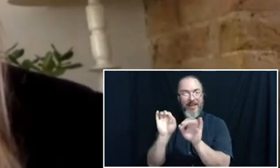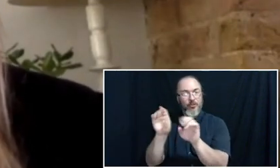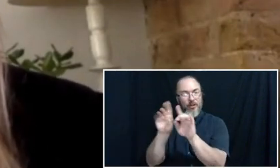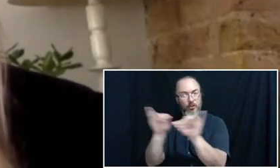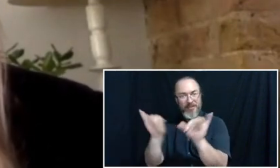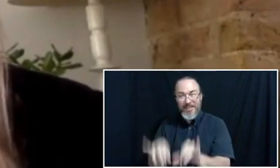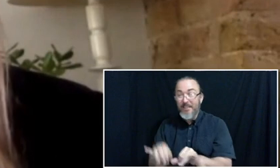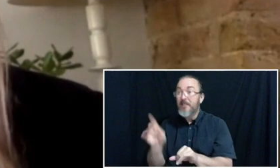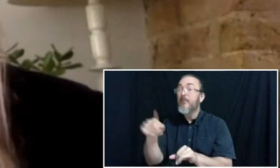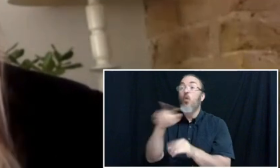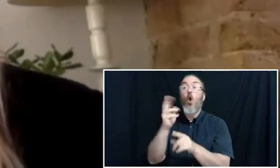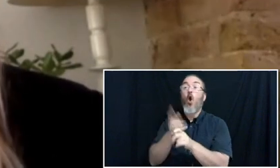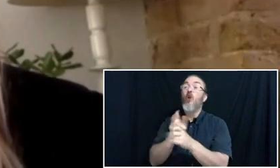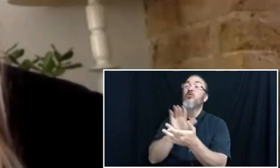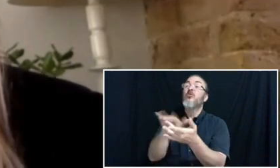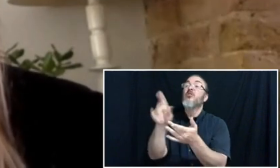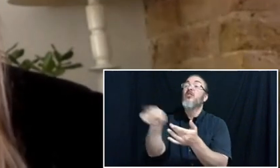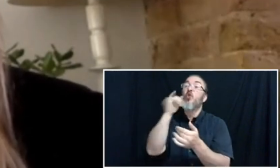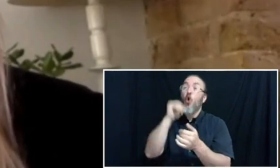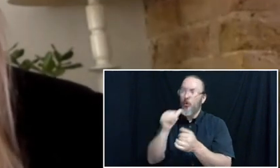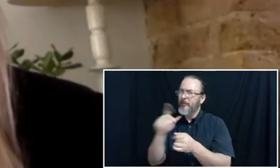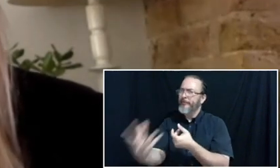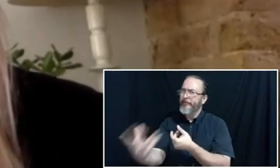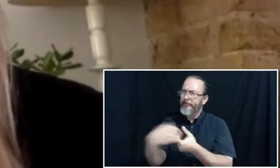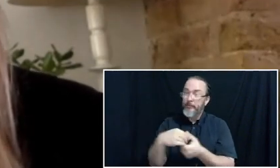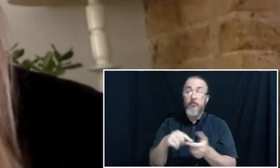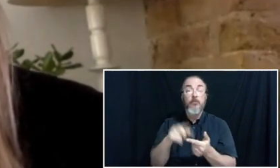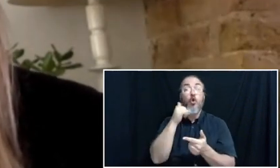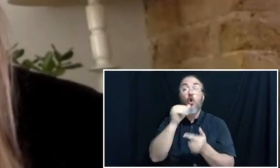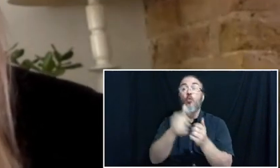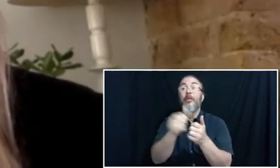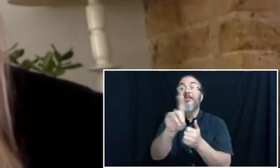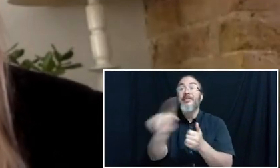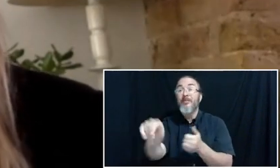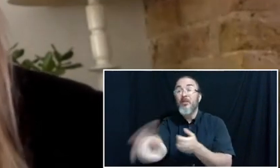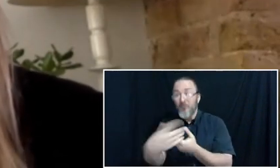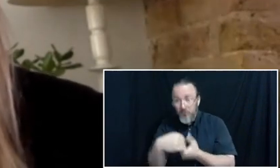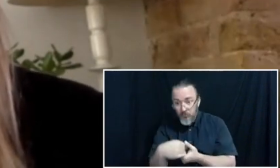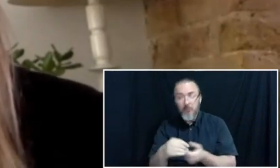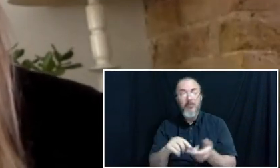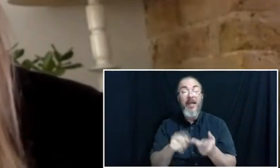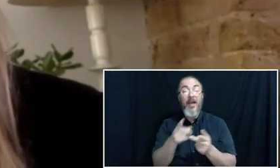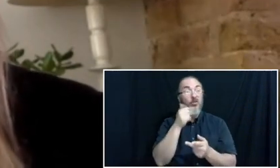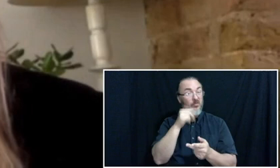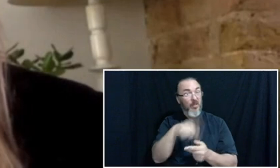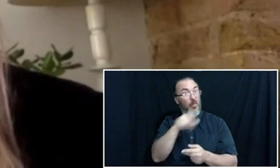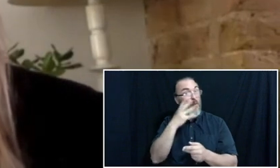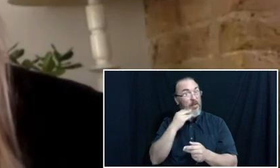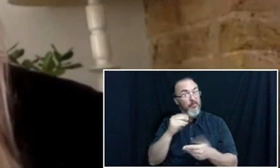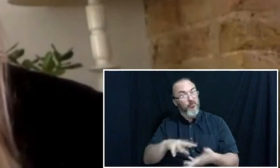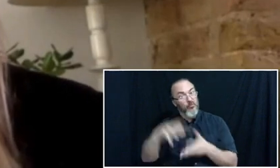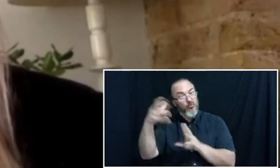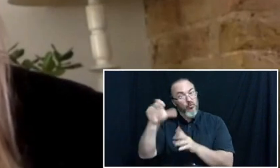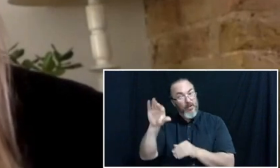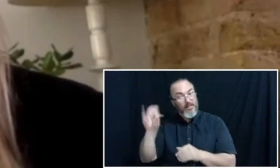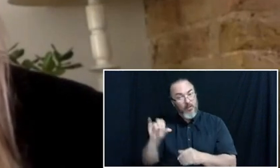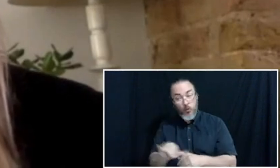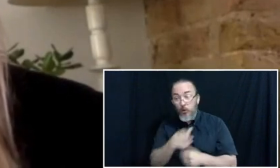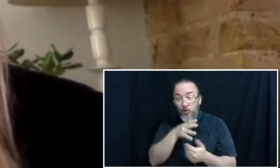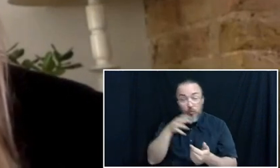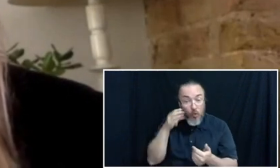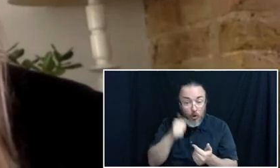systèmes éducatifs, notamment pour atteindre les filles en zone reculée, les filles handicapées, les filles en